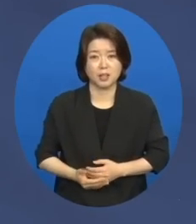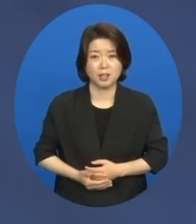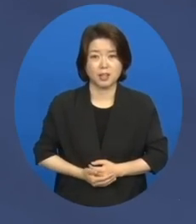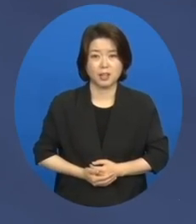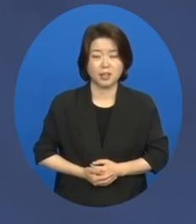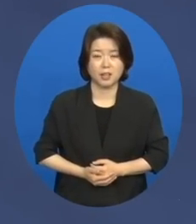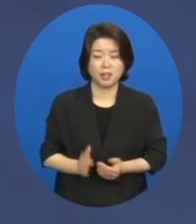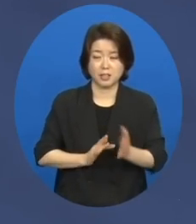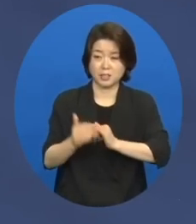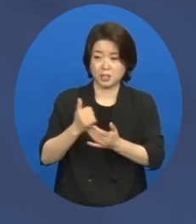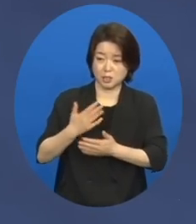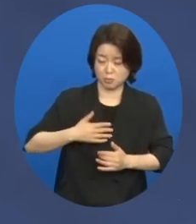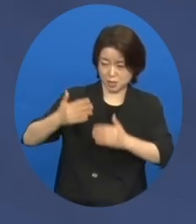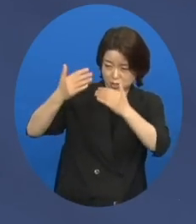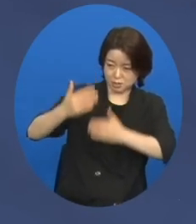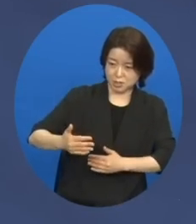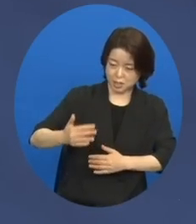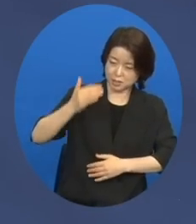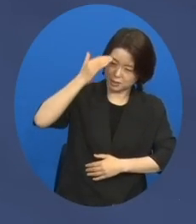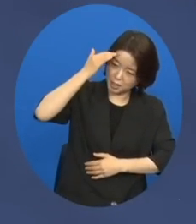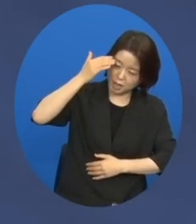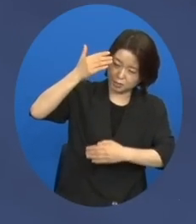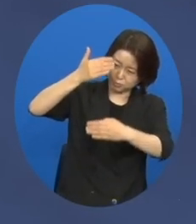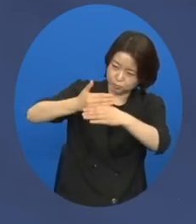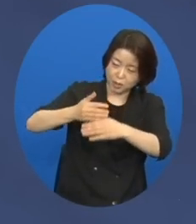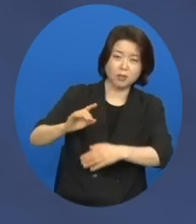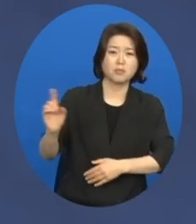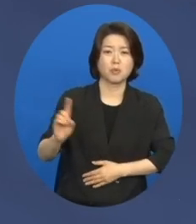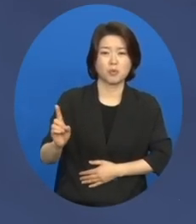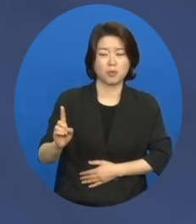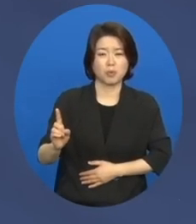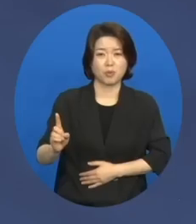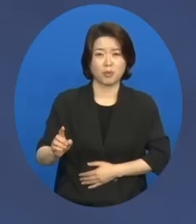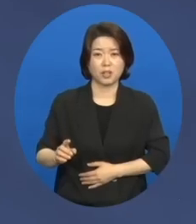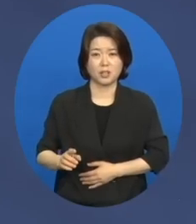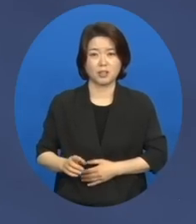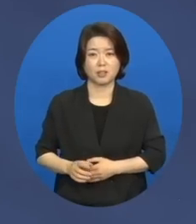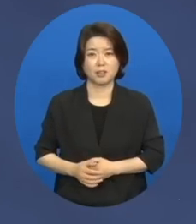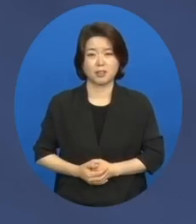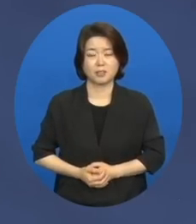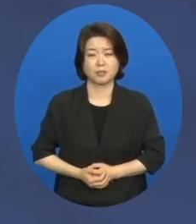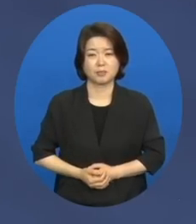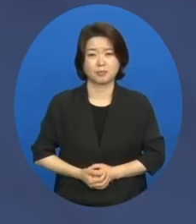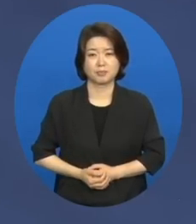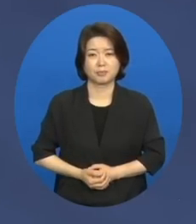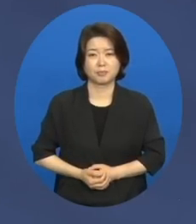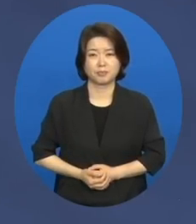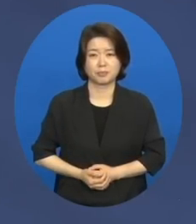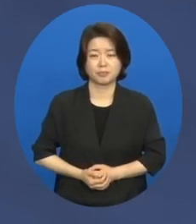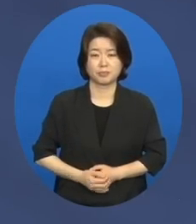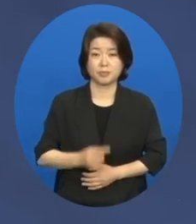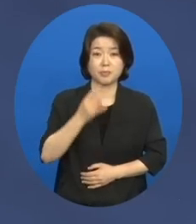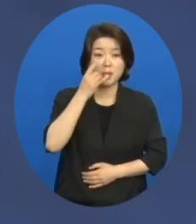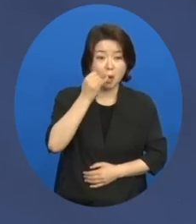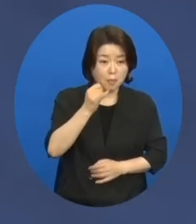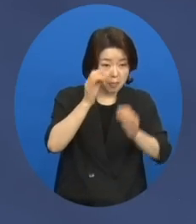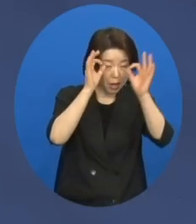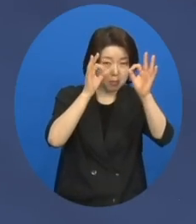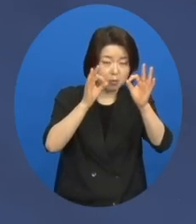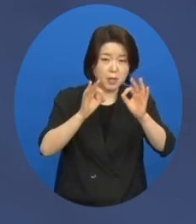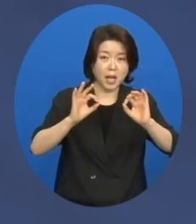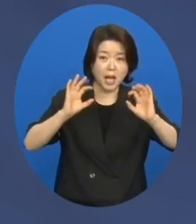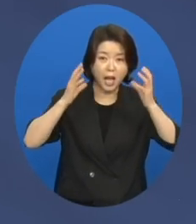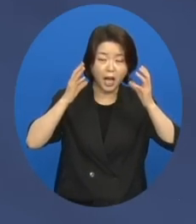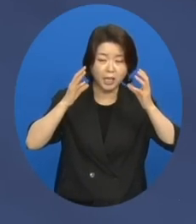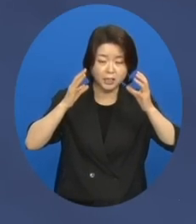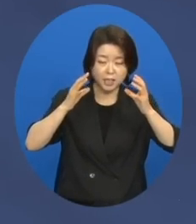뭐가 예수님과 내 사이에 가로막힌 무엇이죠? 엄마 보면 아이가 세상 없는